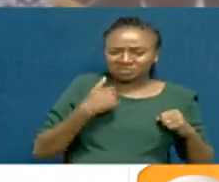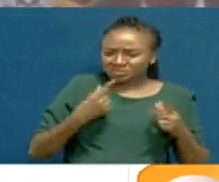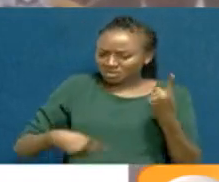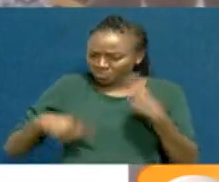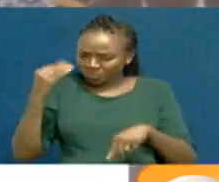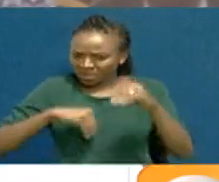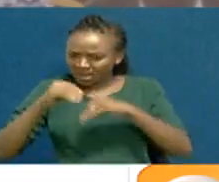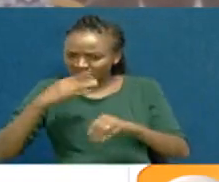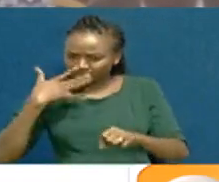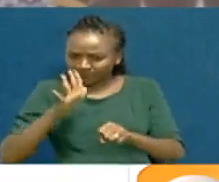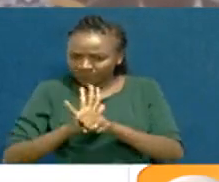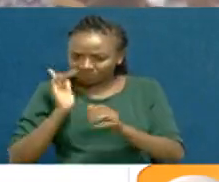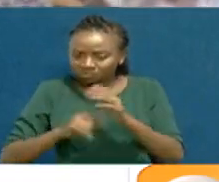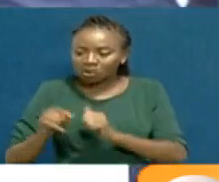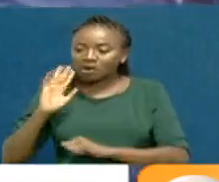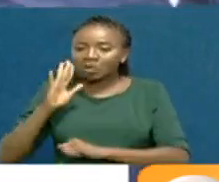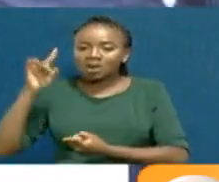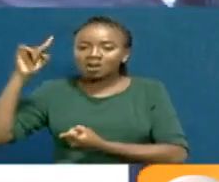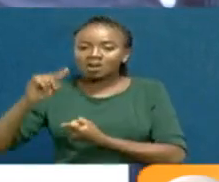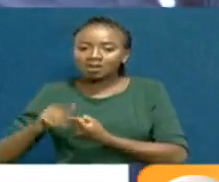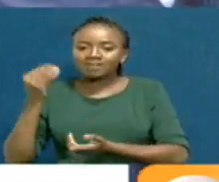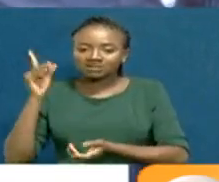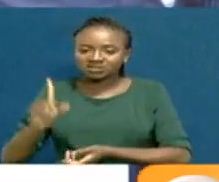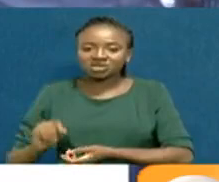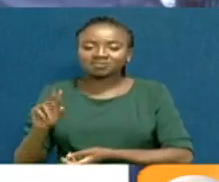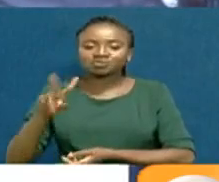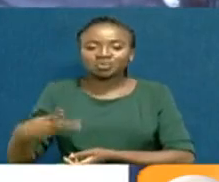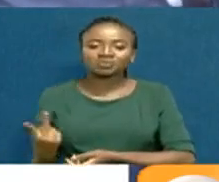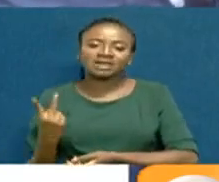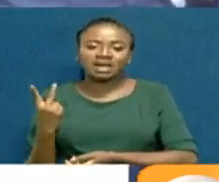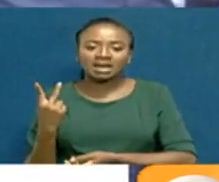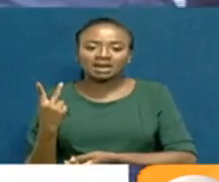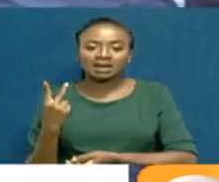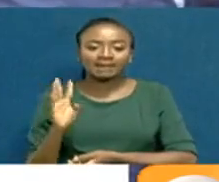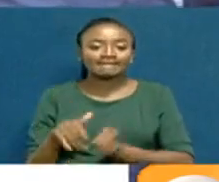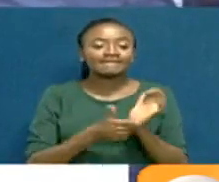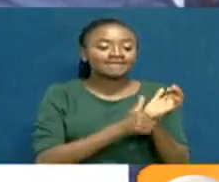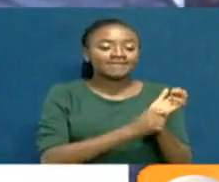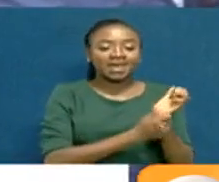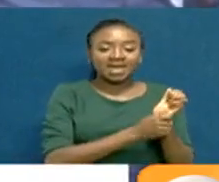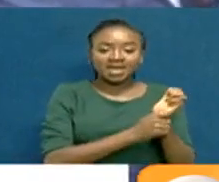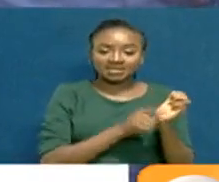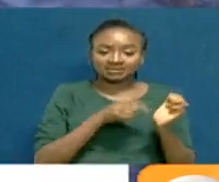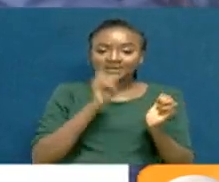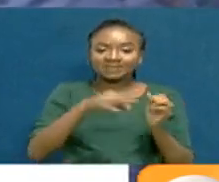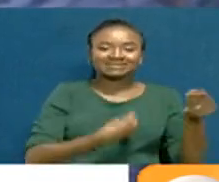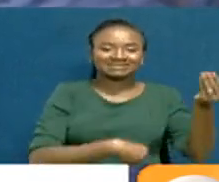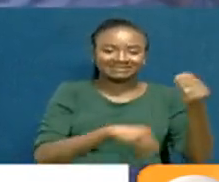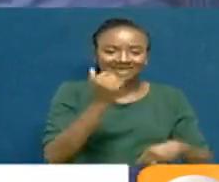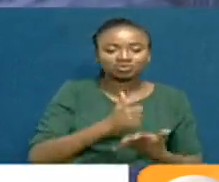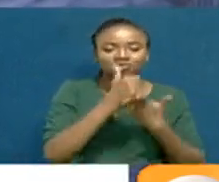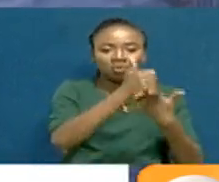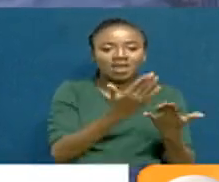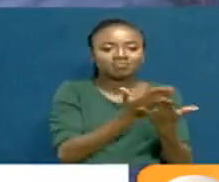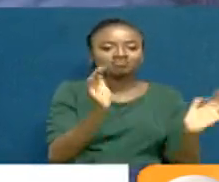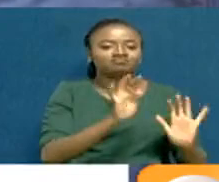na itakuwa iko hapo kila mara kwa mara. Mahindi lazima iuze kwa bei ambayo inasaidia mkulima. Na mambo